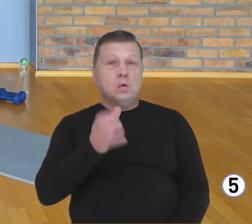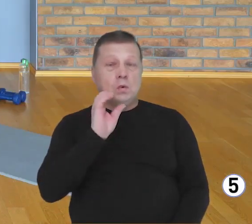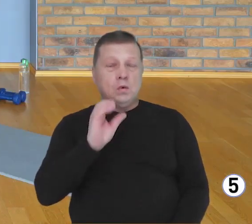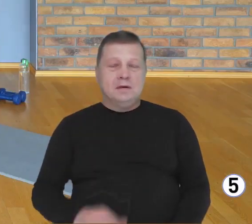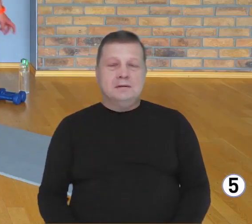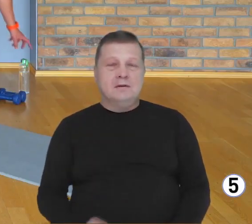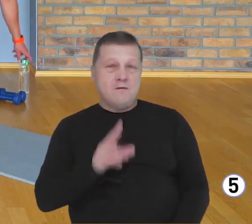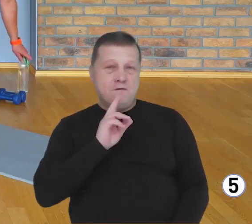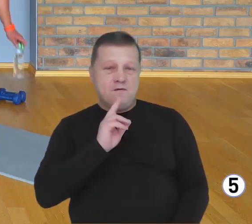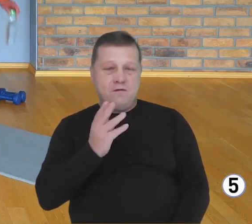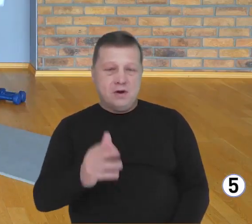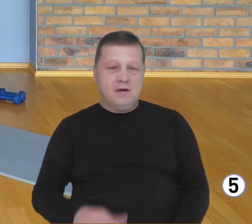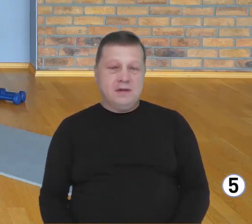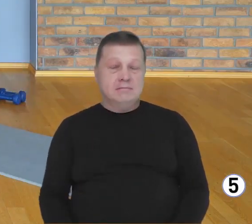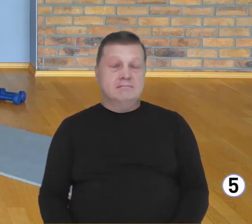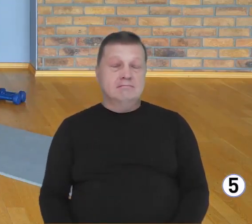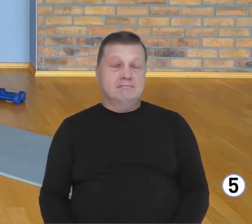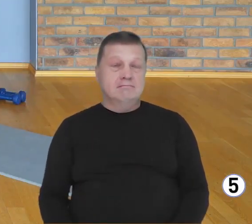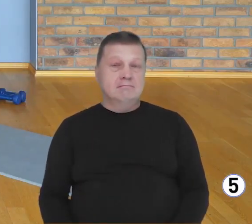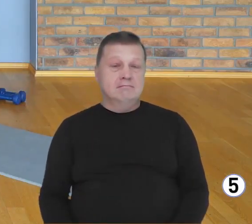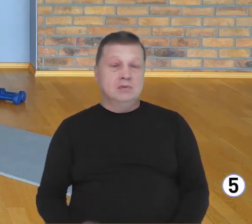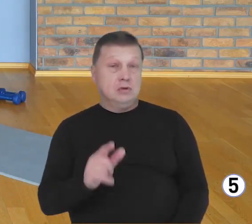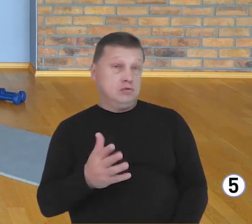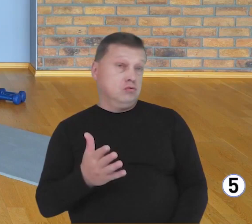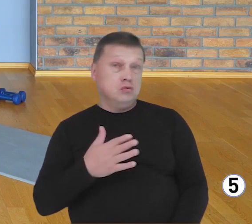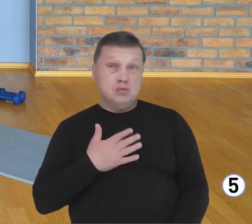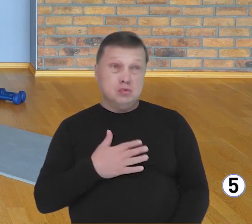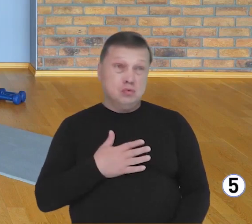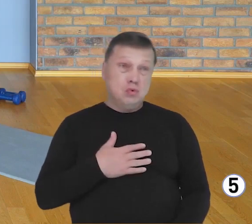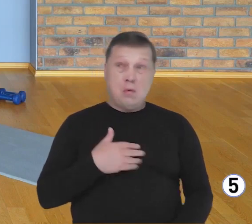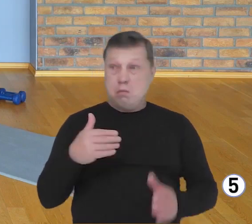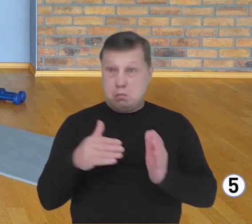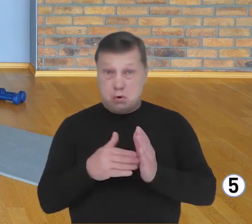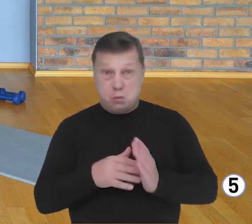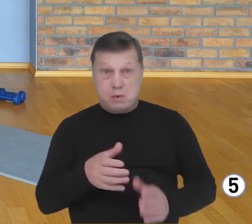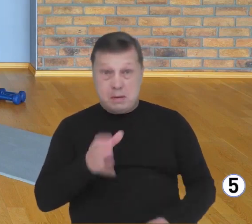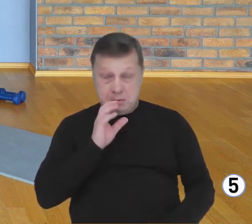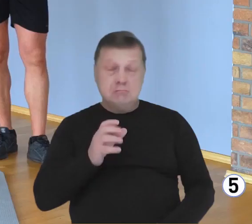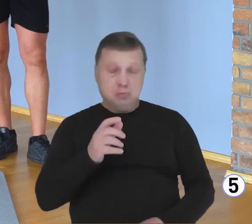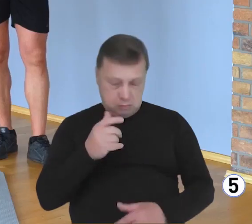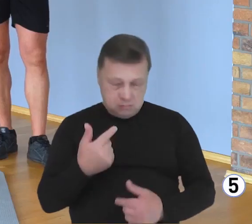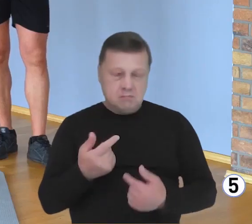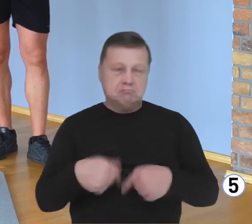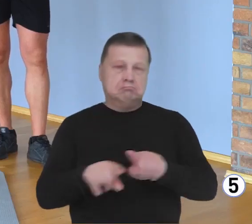Łyczek wody dla ochłody. Pijemy wodę za każdym razem, kiedy czujecie, że potrzebujecie.